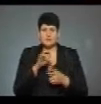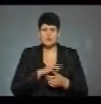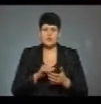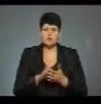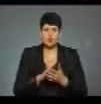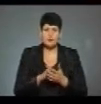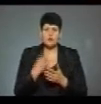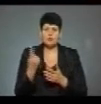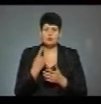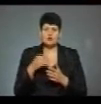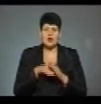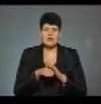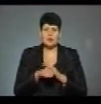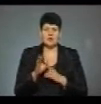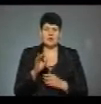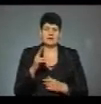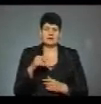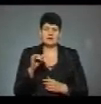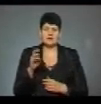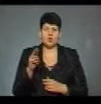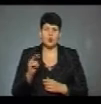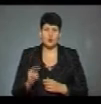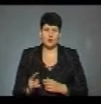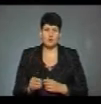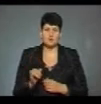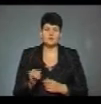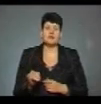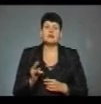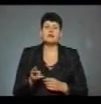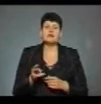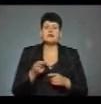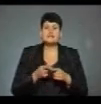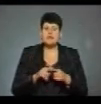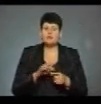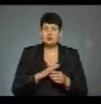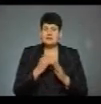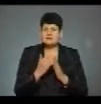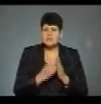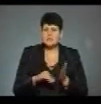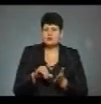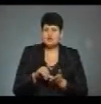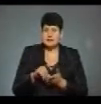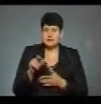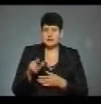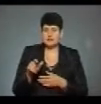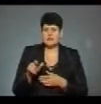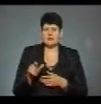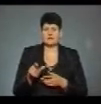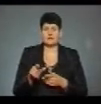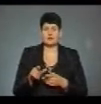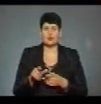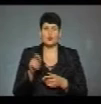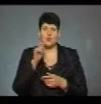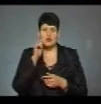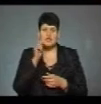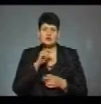обласного архіву Ольга Дешлюк. Це є списки учасників, які були людей, які були учасниками української